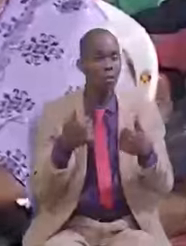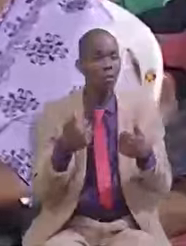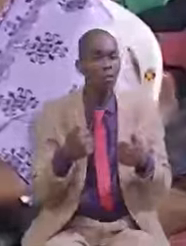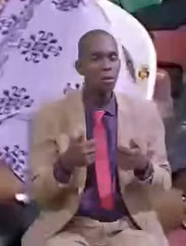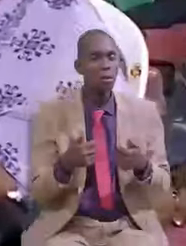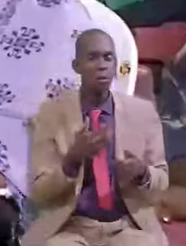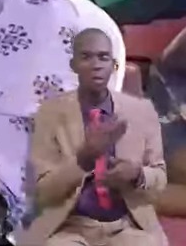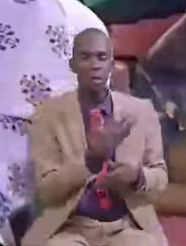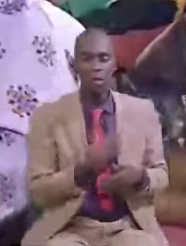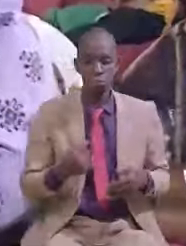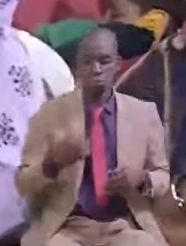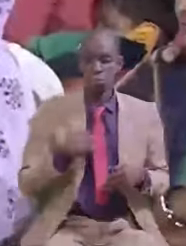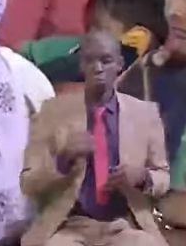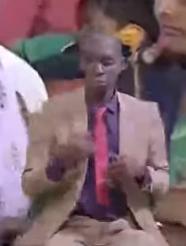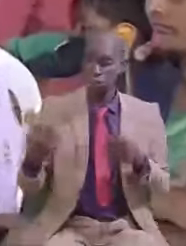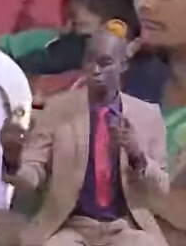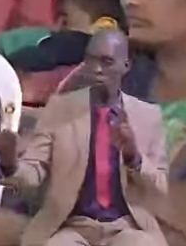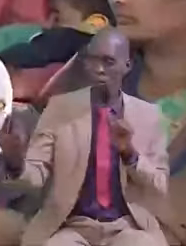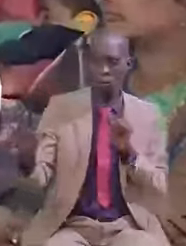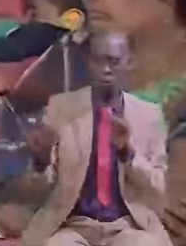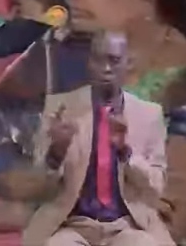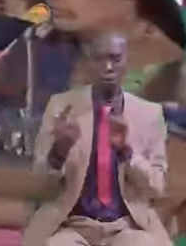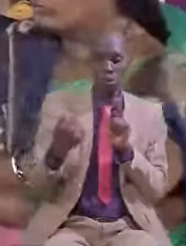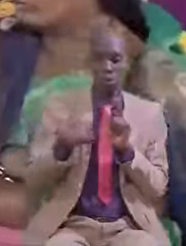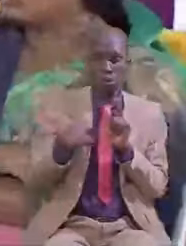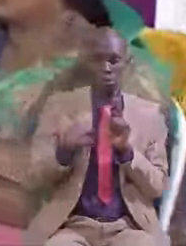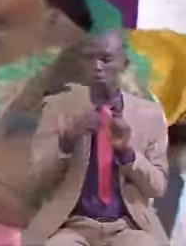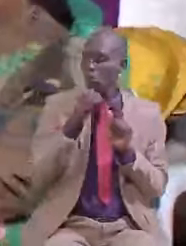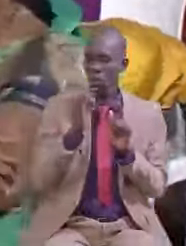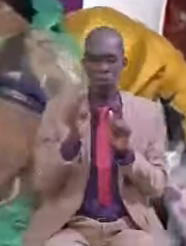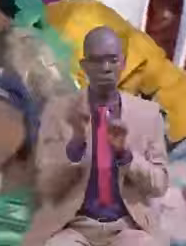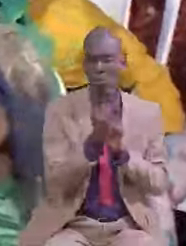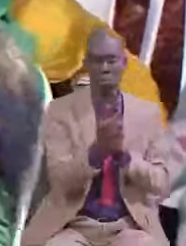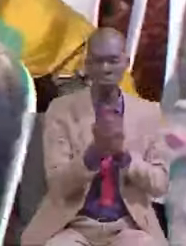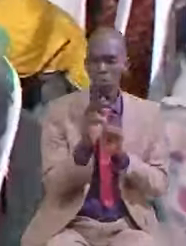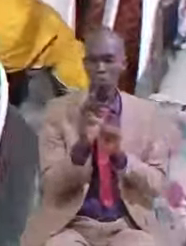Moi, je ne veux pas le laisser aller. Hein. Oh, moi, je vais faire ce que je veux.